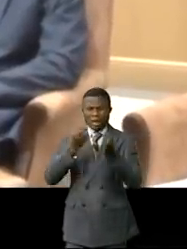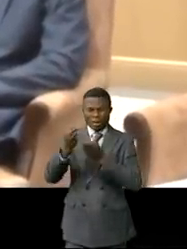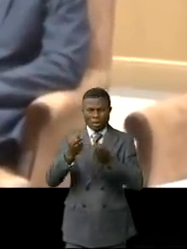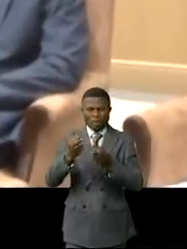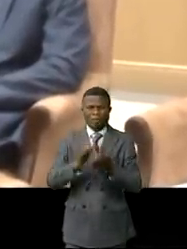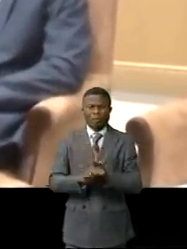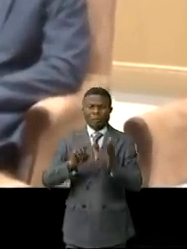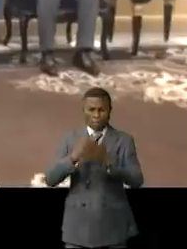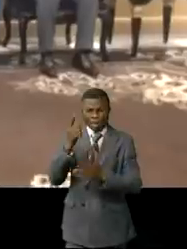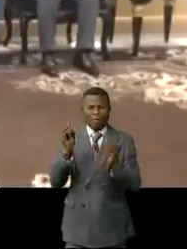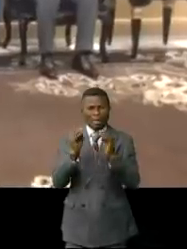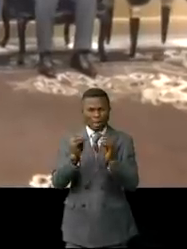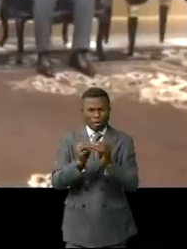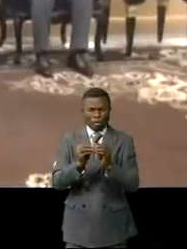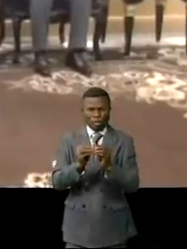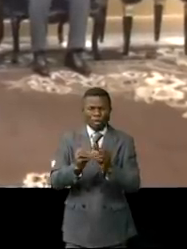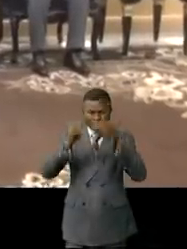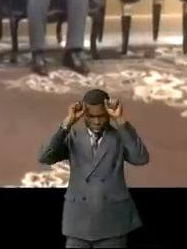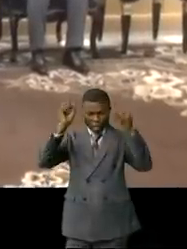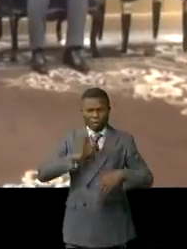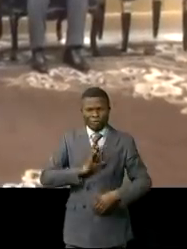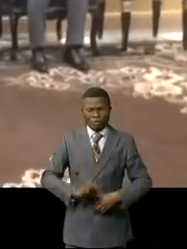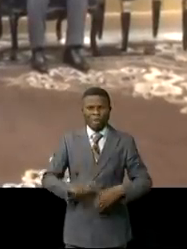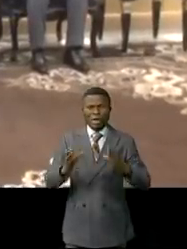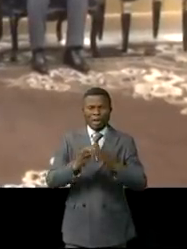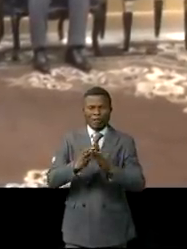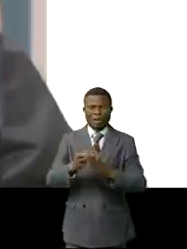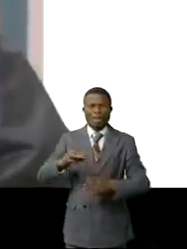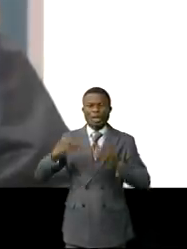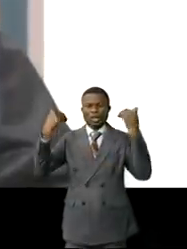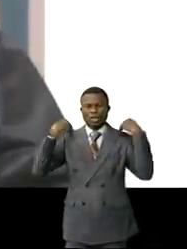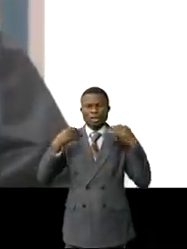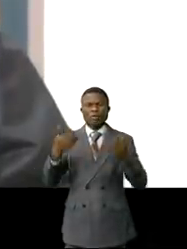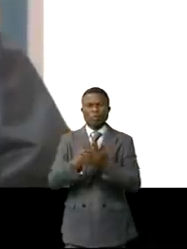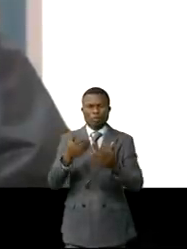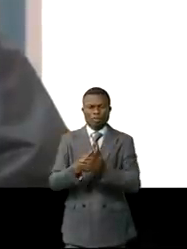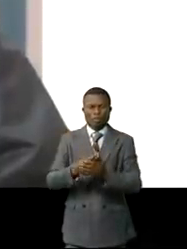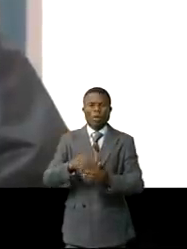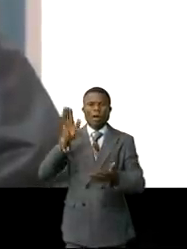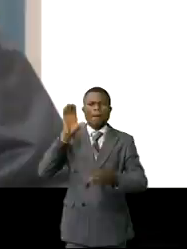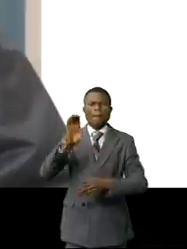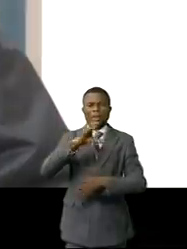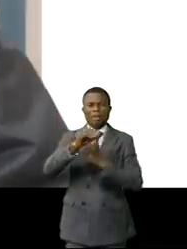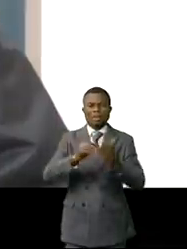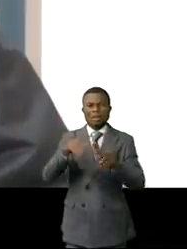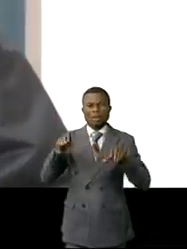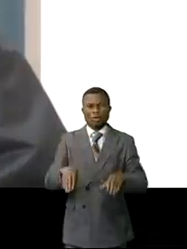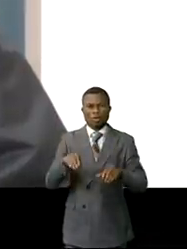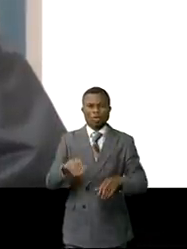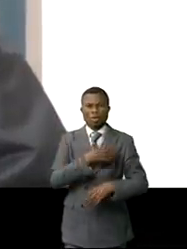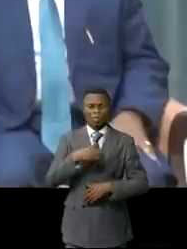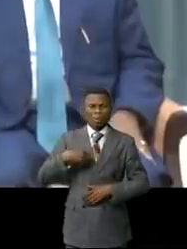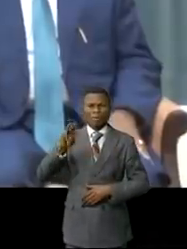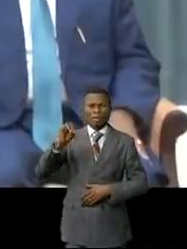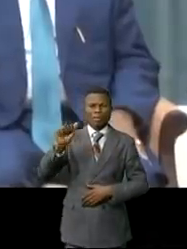de la toute première entrevue du chef de l'État Félix-Antoine Tshisekedi Tshilombo avec Madame le gouverneur de la Banque centrale du Congo, Malangu